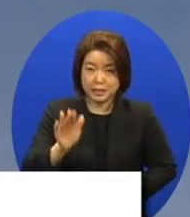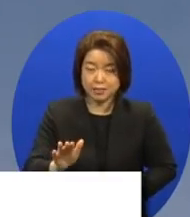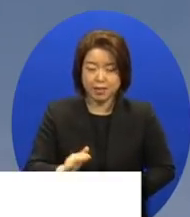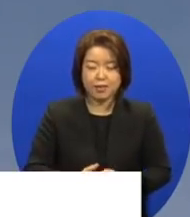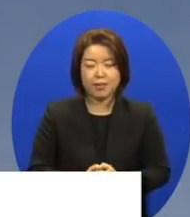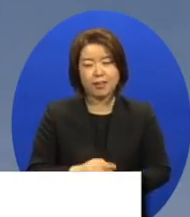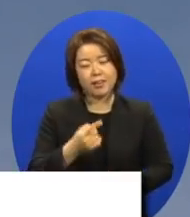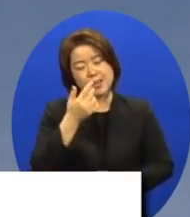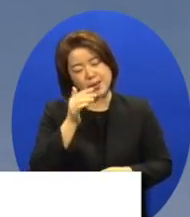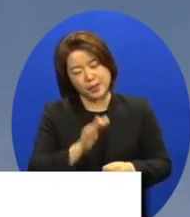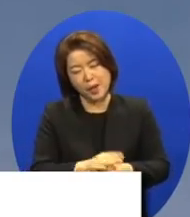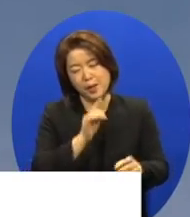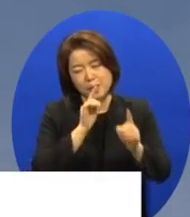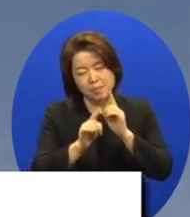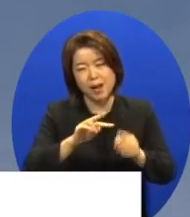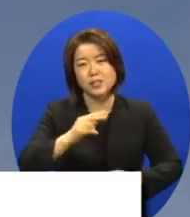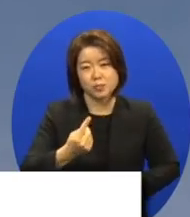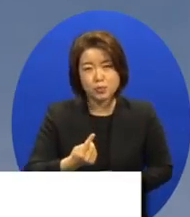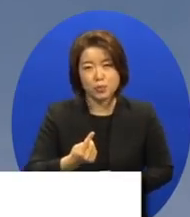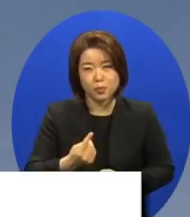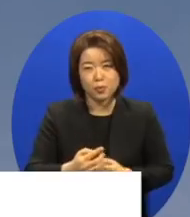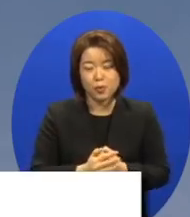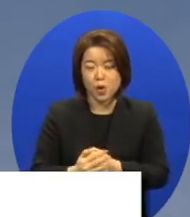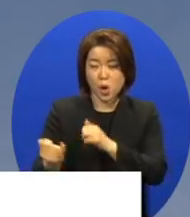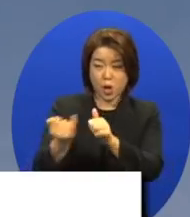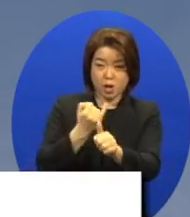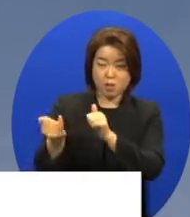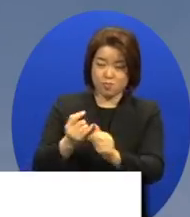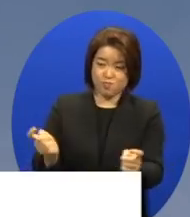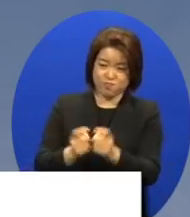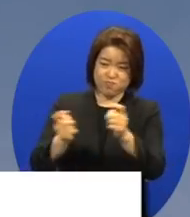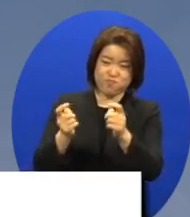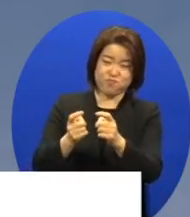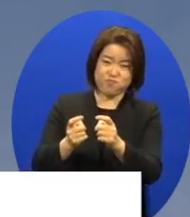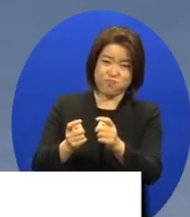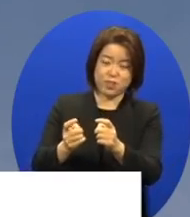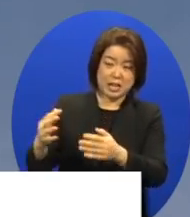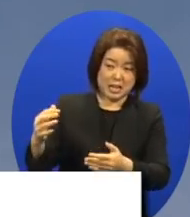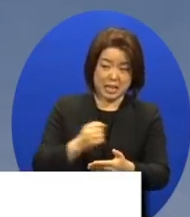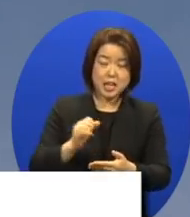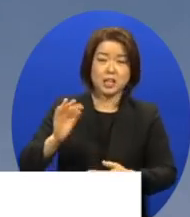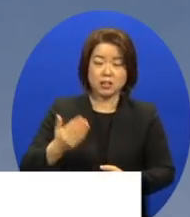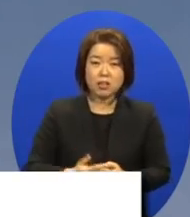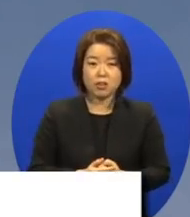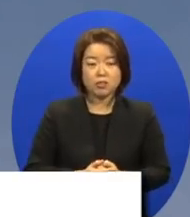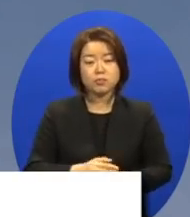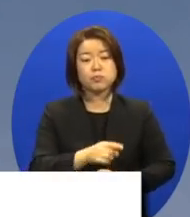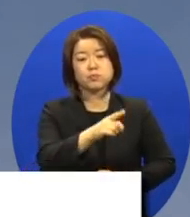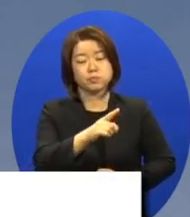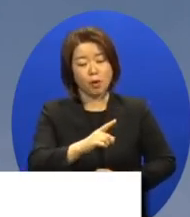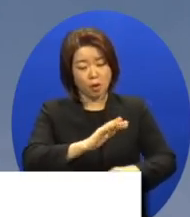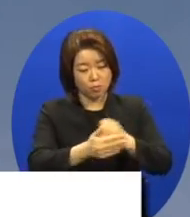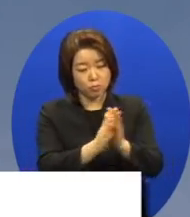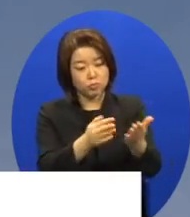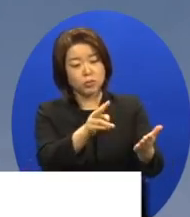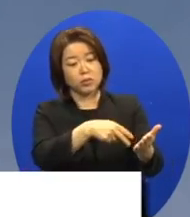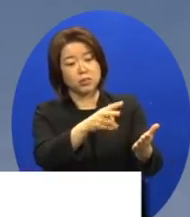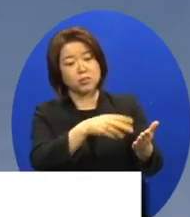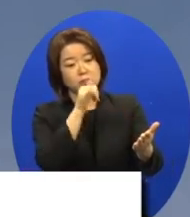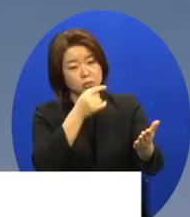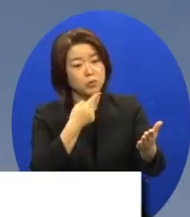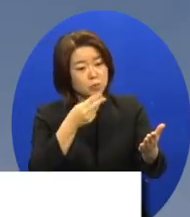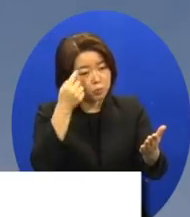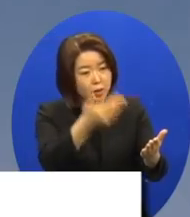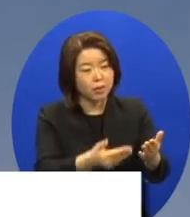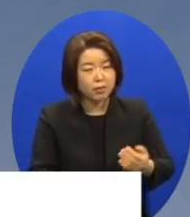기가막힌 말씀 조차도 부부싸움의 소재가 됩니다 당신 성경에서 읽어서 안 읽었어